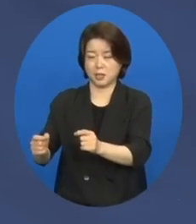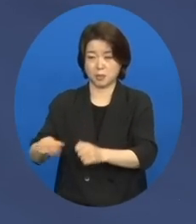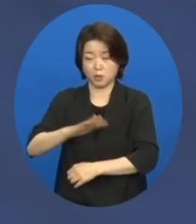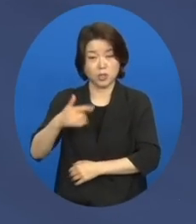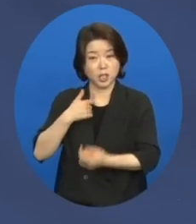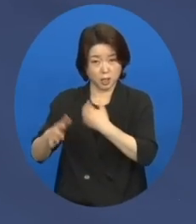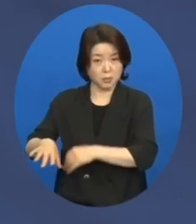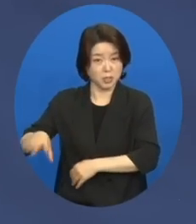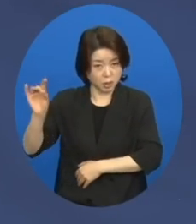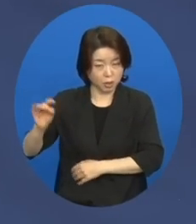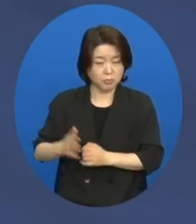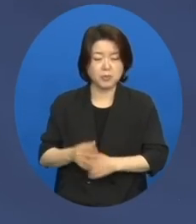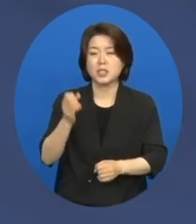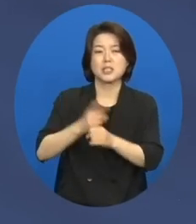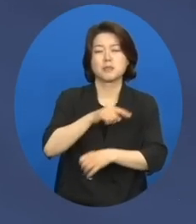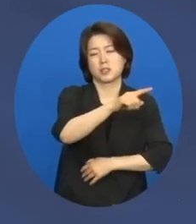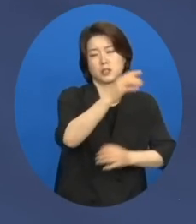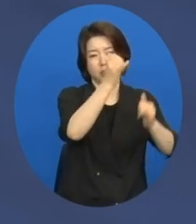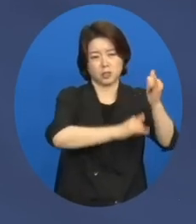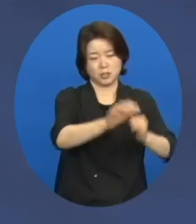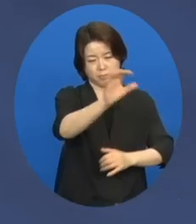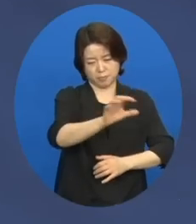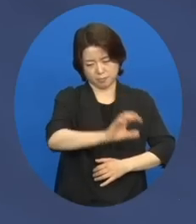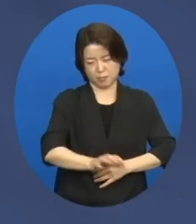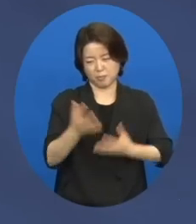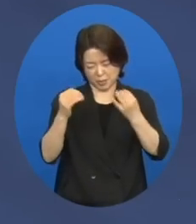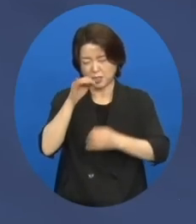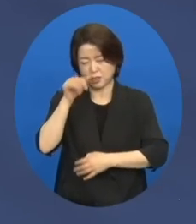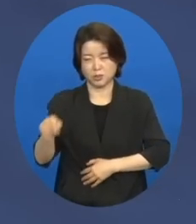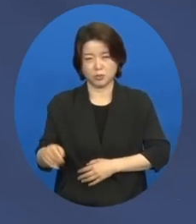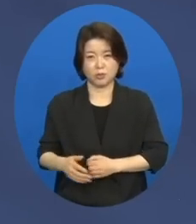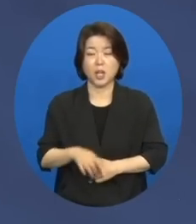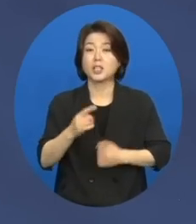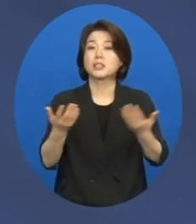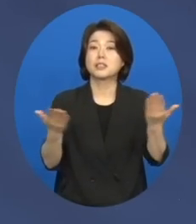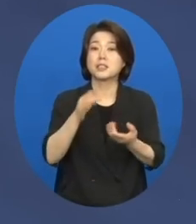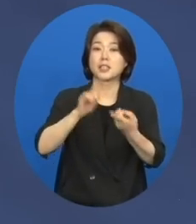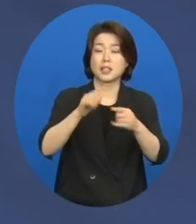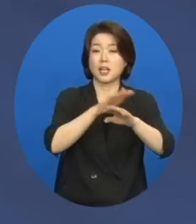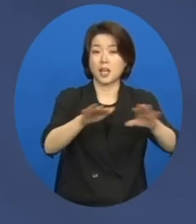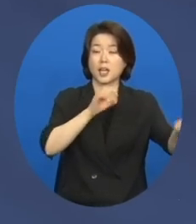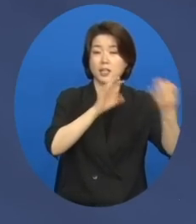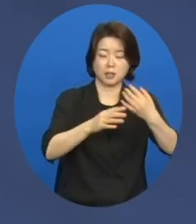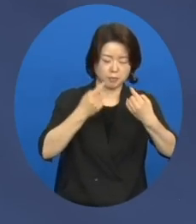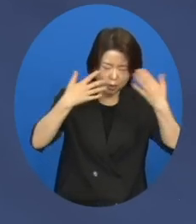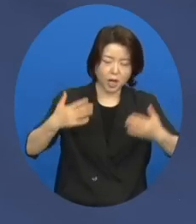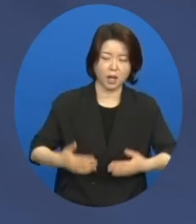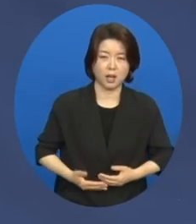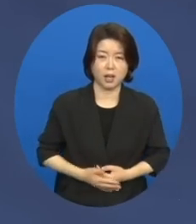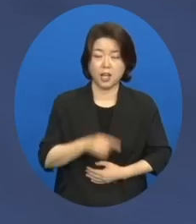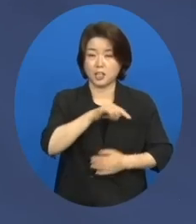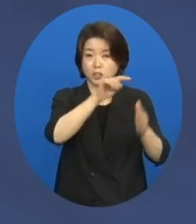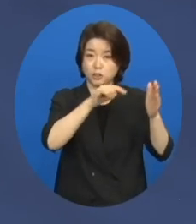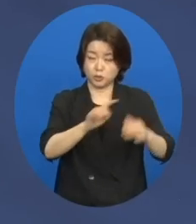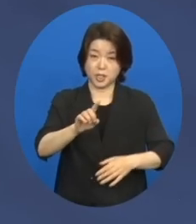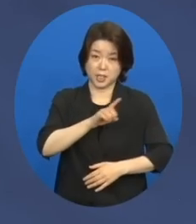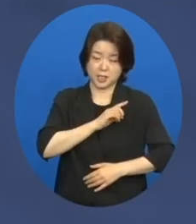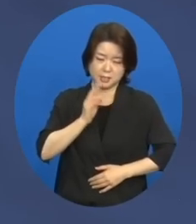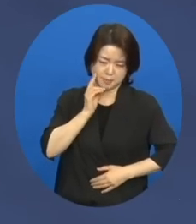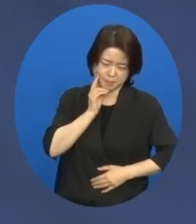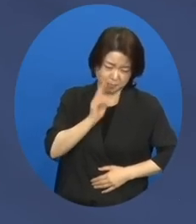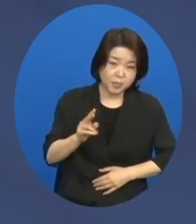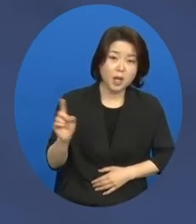같지만 이 일은 이미 역사 속에 반복되어 온 일이었고요. 그 일에 대한 해답도 정확해요. 근데 그 중에 가장